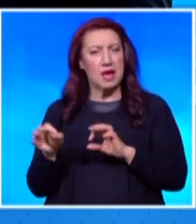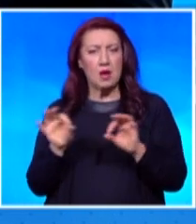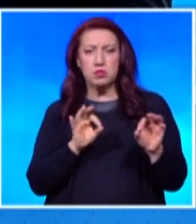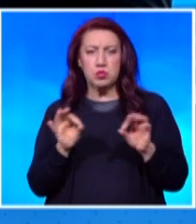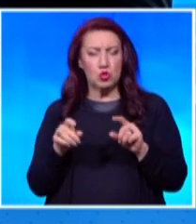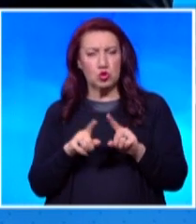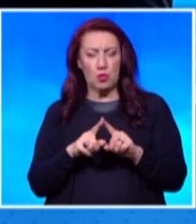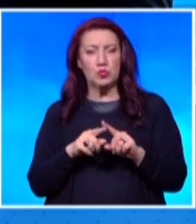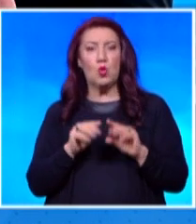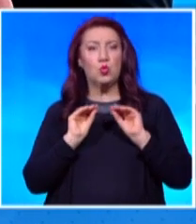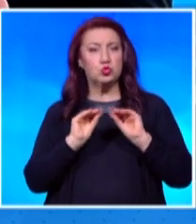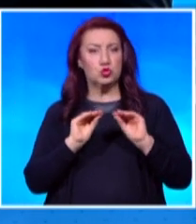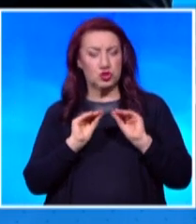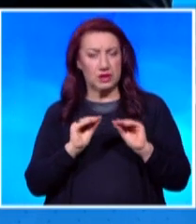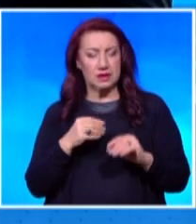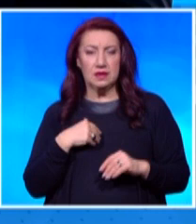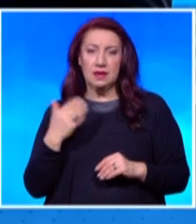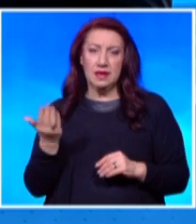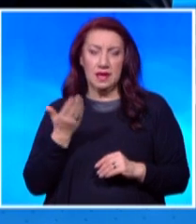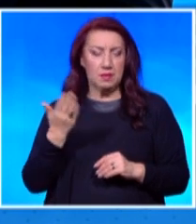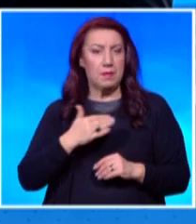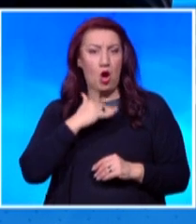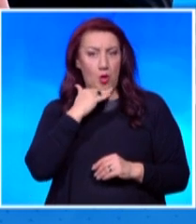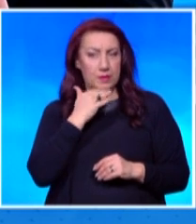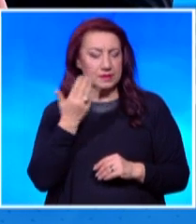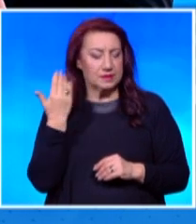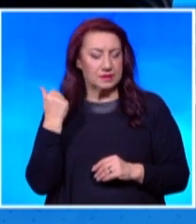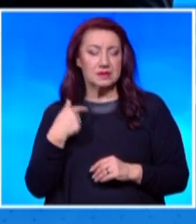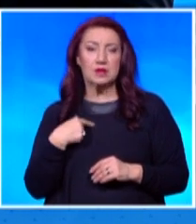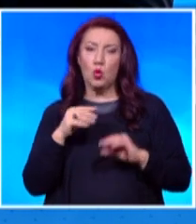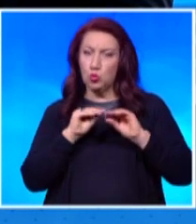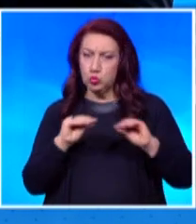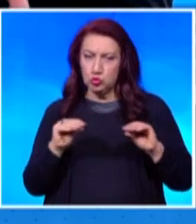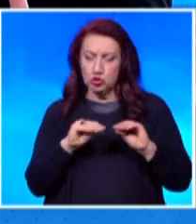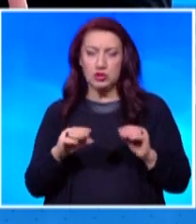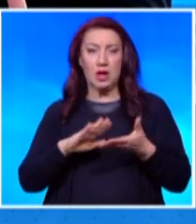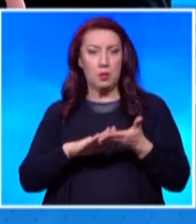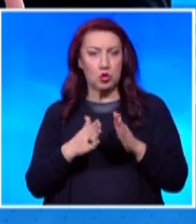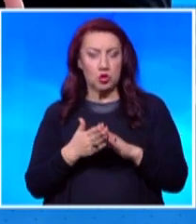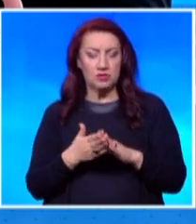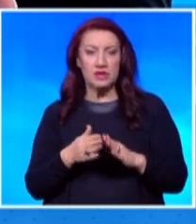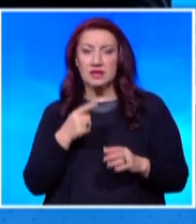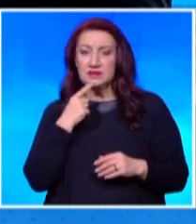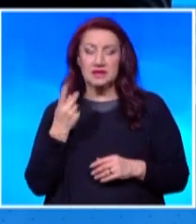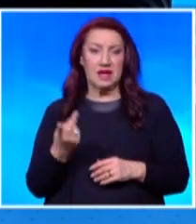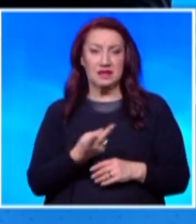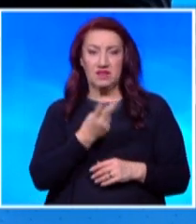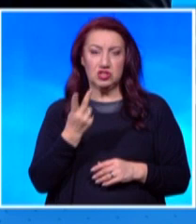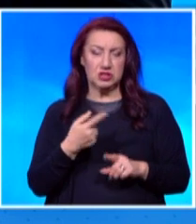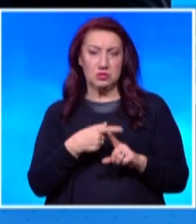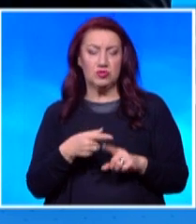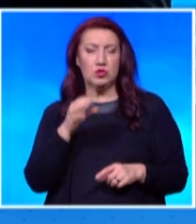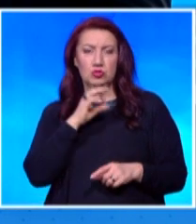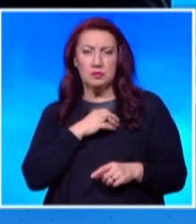търсене и спасяване. Така че ние имаме опита вече от едно учение. Подготвени сме и за 2 часа и половина успяхме да се мобилизираме